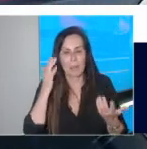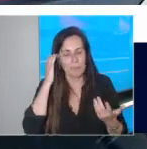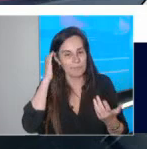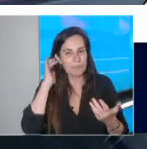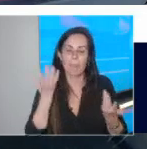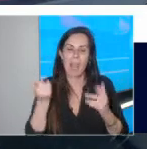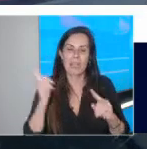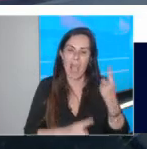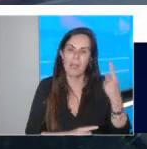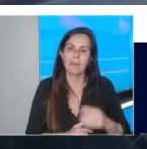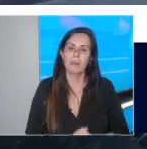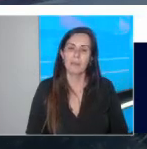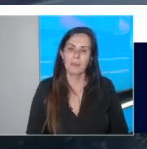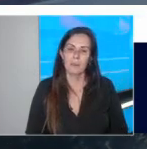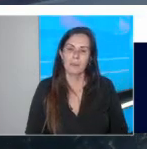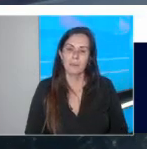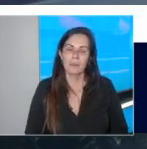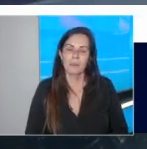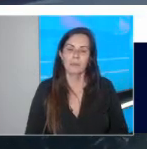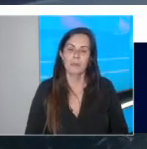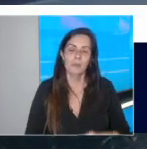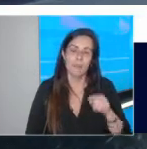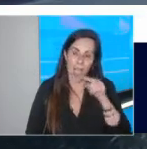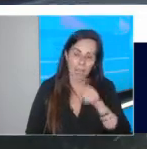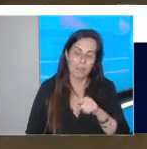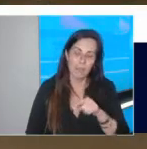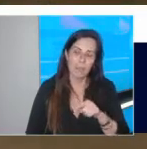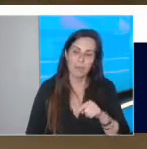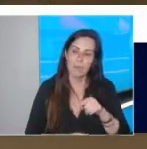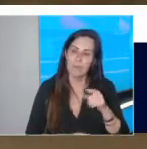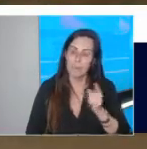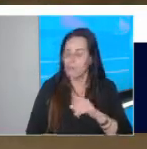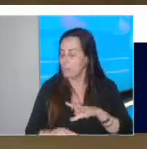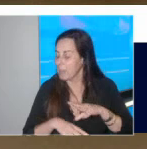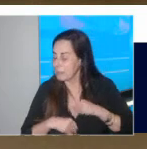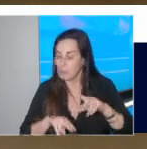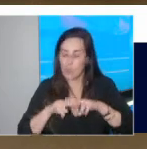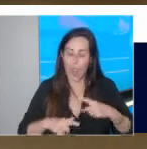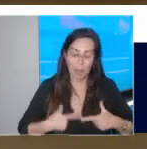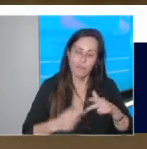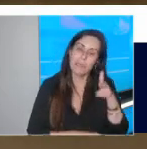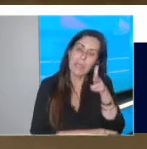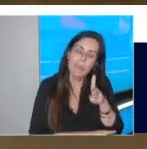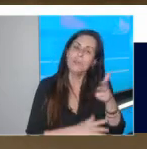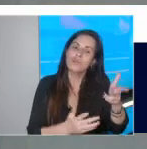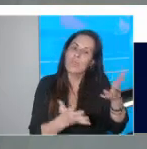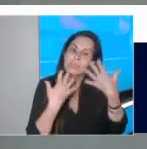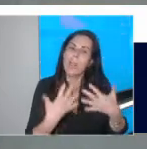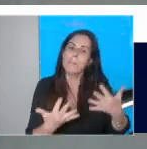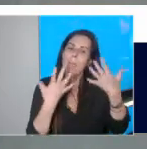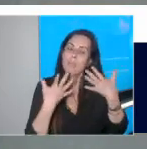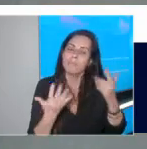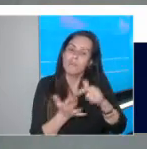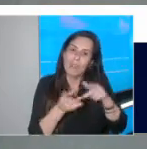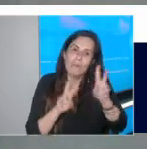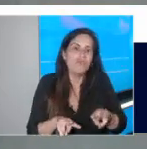מה קרה להם. ואתם כמובן מושיבים אותם, מי שמסכים, מי שנשאר עוד לצלם אותו, שיספר את הסיפור שלו